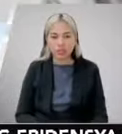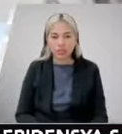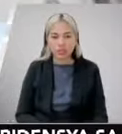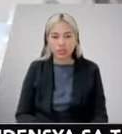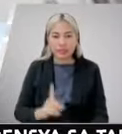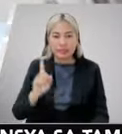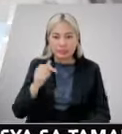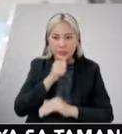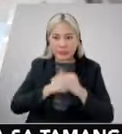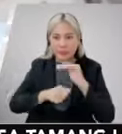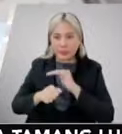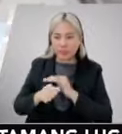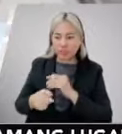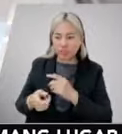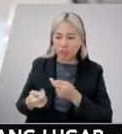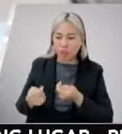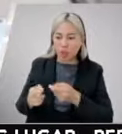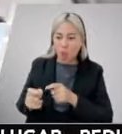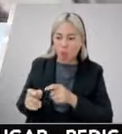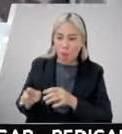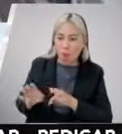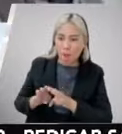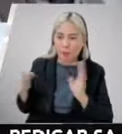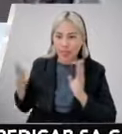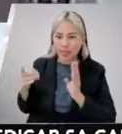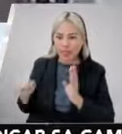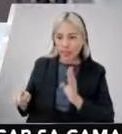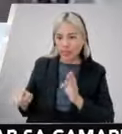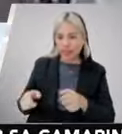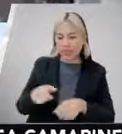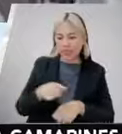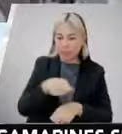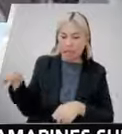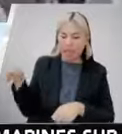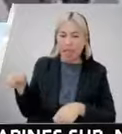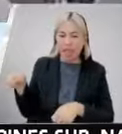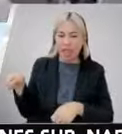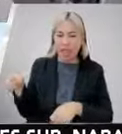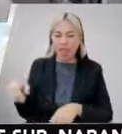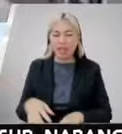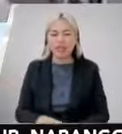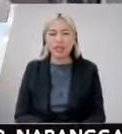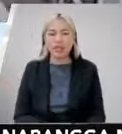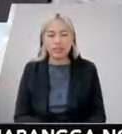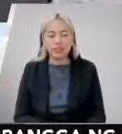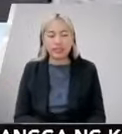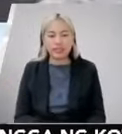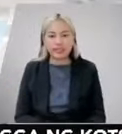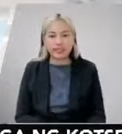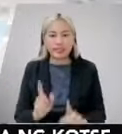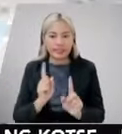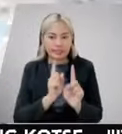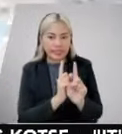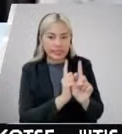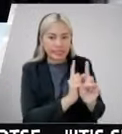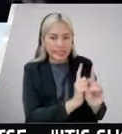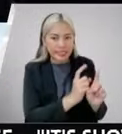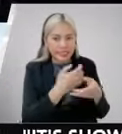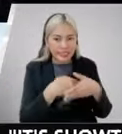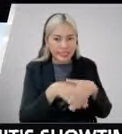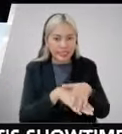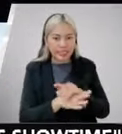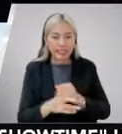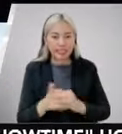na pasimpleng binuksan ang zipper ng bag ng babae. Nang pumasok ang babae sa butika, sinundan siya ng lalaki. Sa isa pang anggulo ng